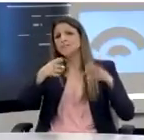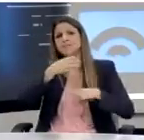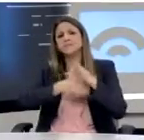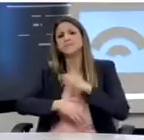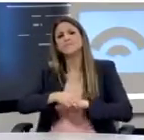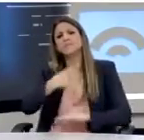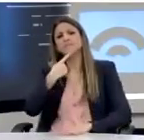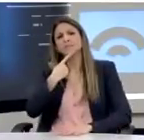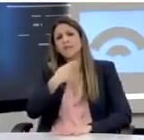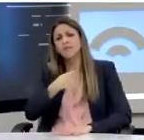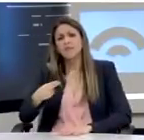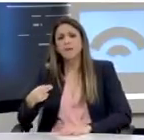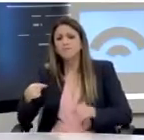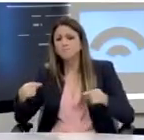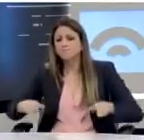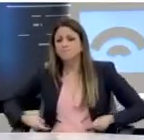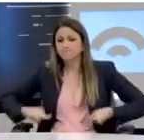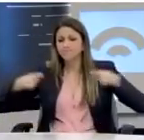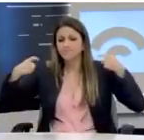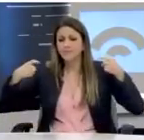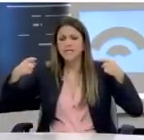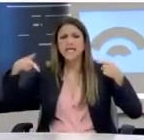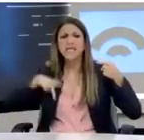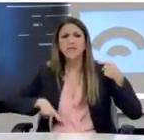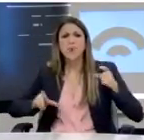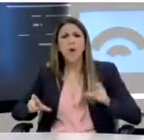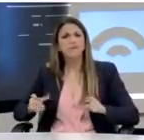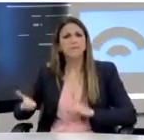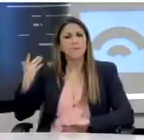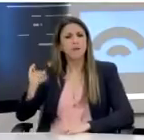το καταναλώσατε στην αντιπαράθεσή σας με τον κύριο Καμένο.